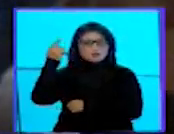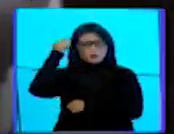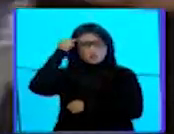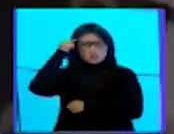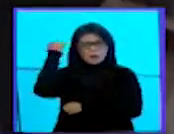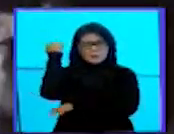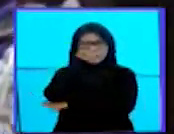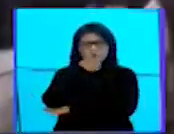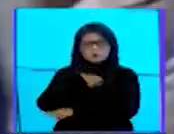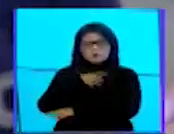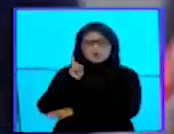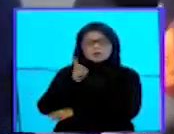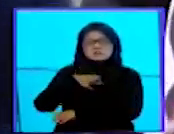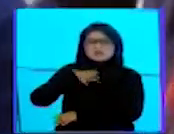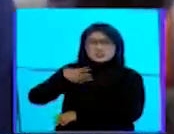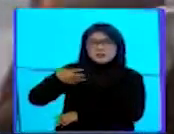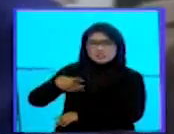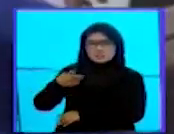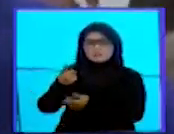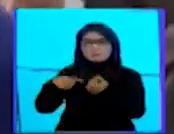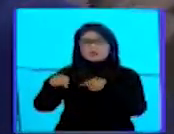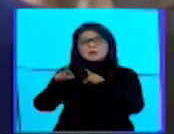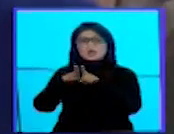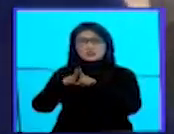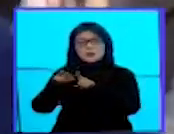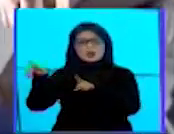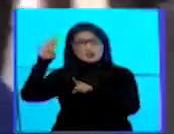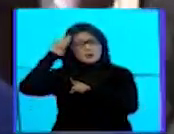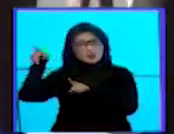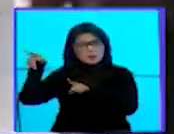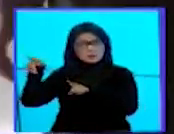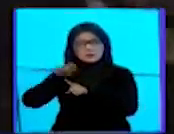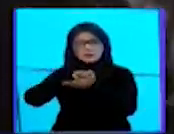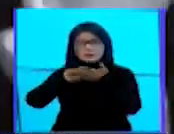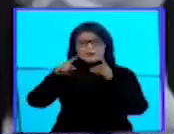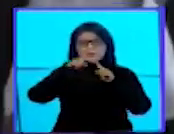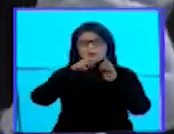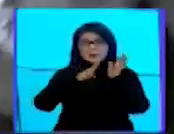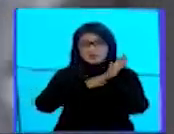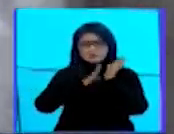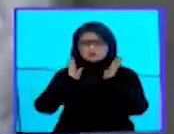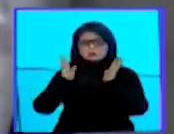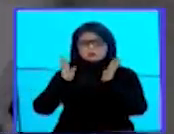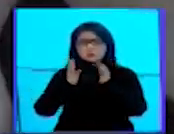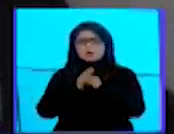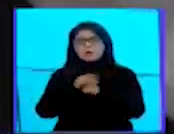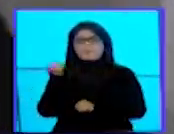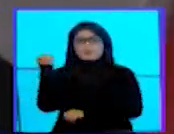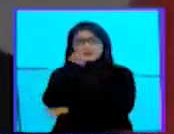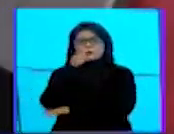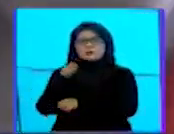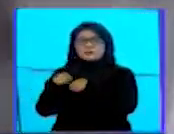ditinggal menikah oleh pria berinisial TM pelaku menitipkan sate kepada Bandi Man